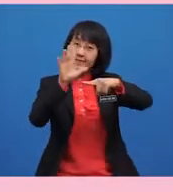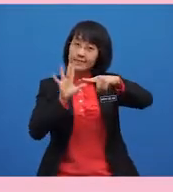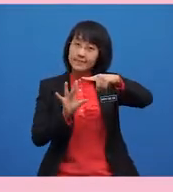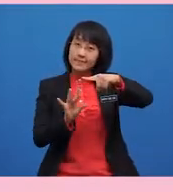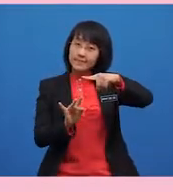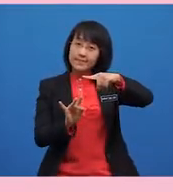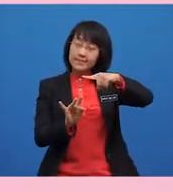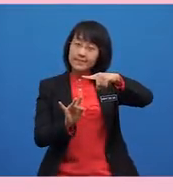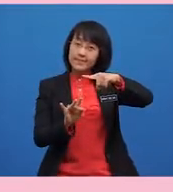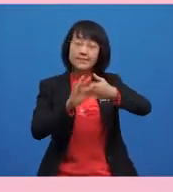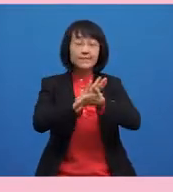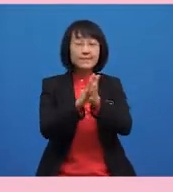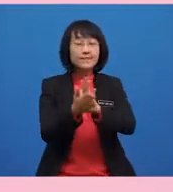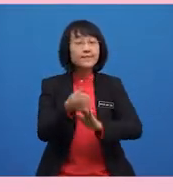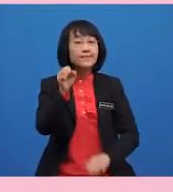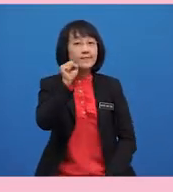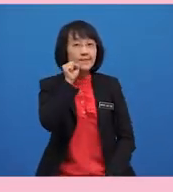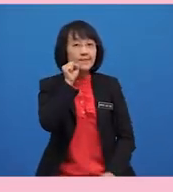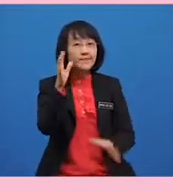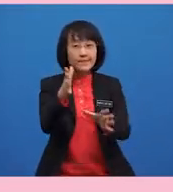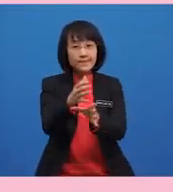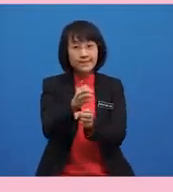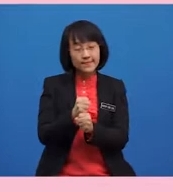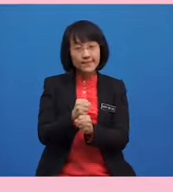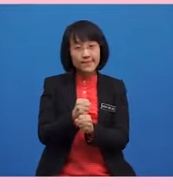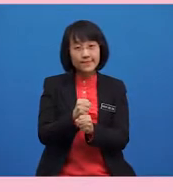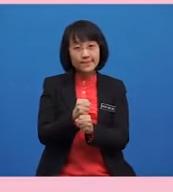3/8. Jadi, Sazlin mendapat